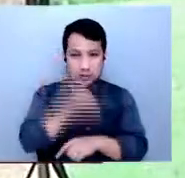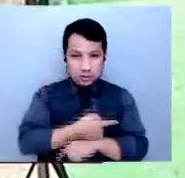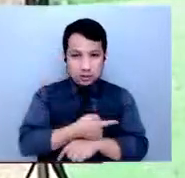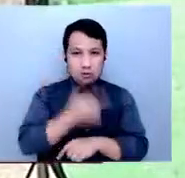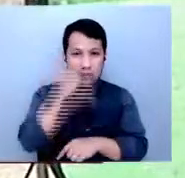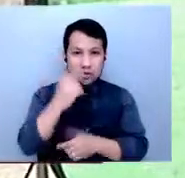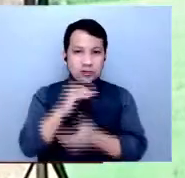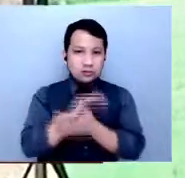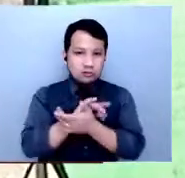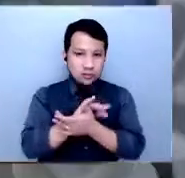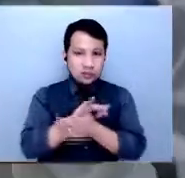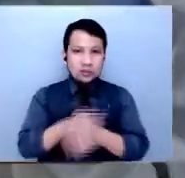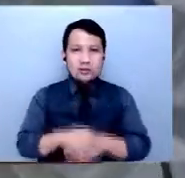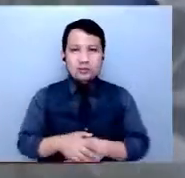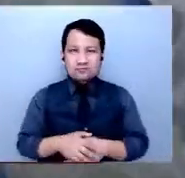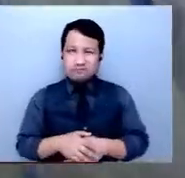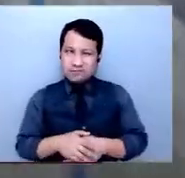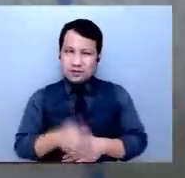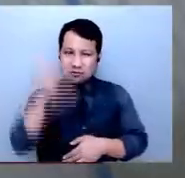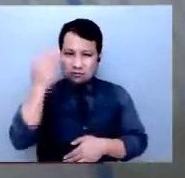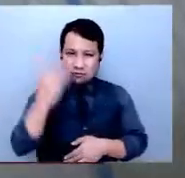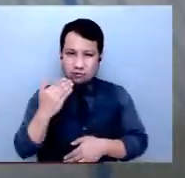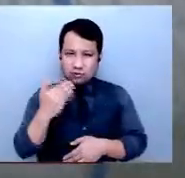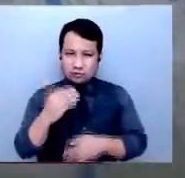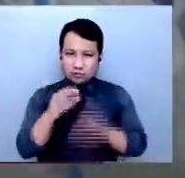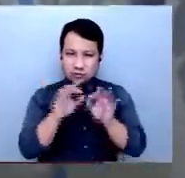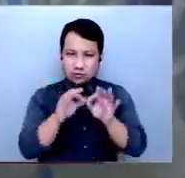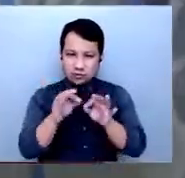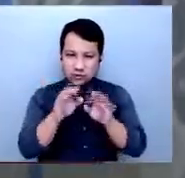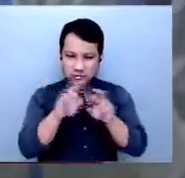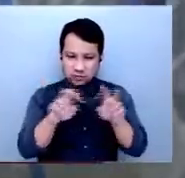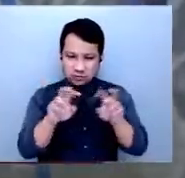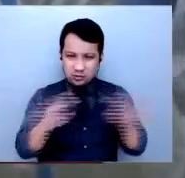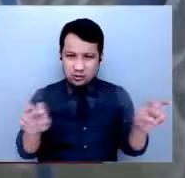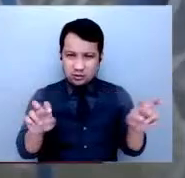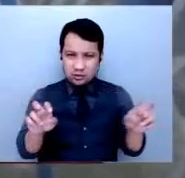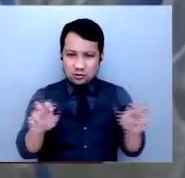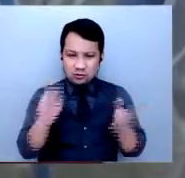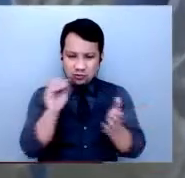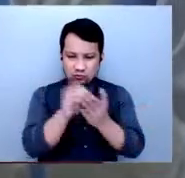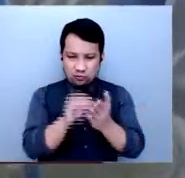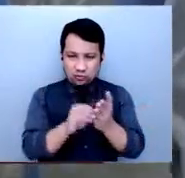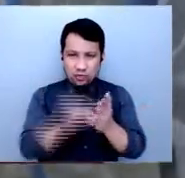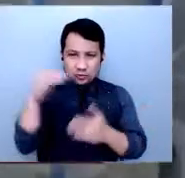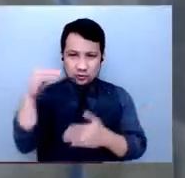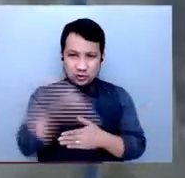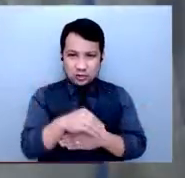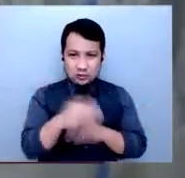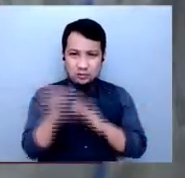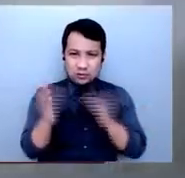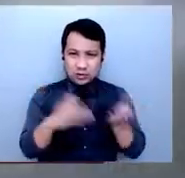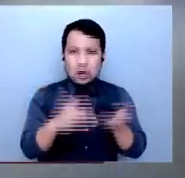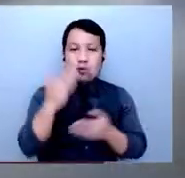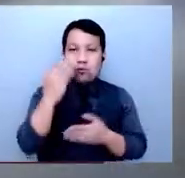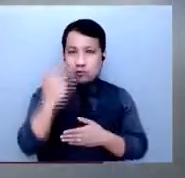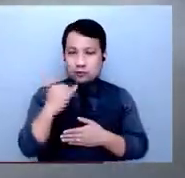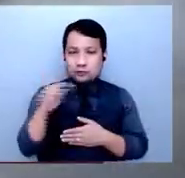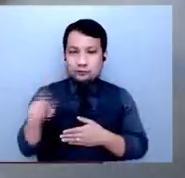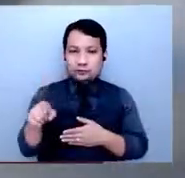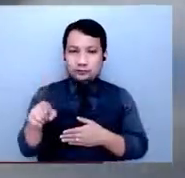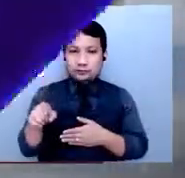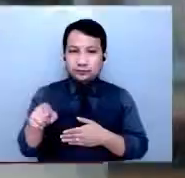COVID. Baka kulang lang daw sa paghihimay ang DOH o baka ang naitatalang pagbaba ng death cases ay dahil daw sa mga